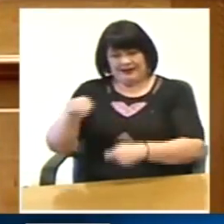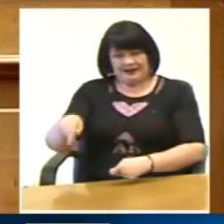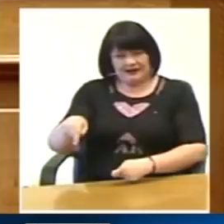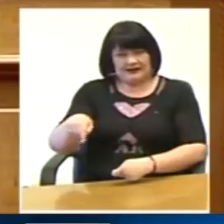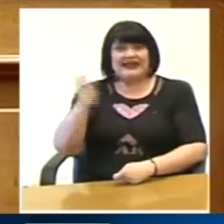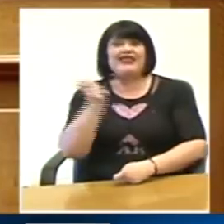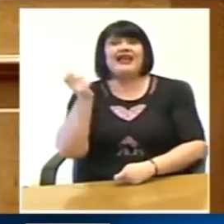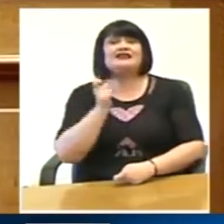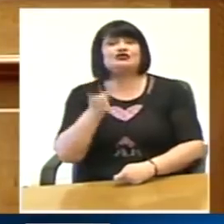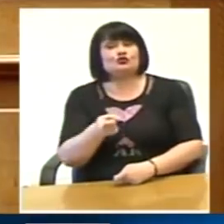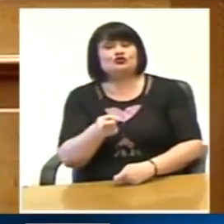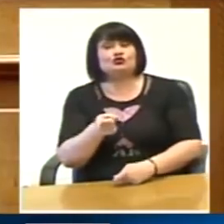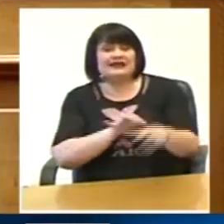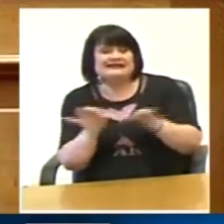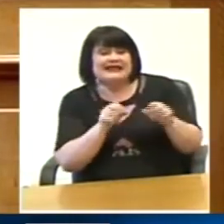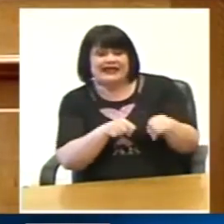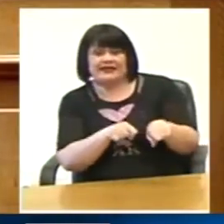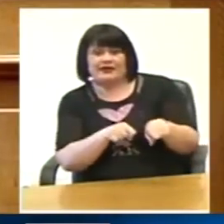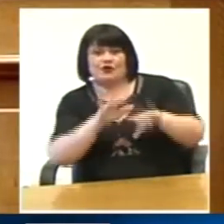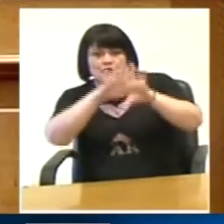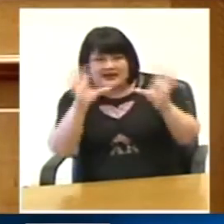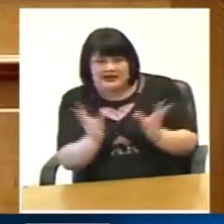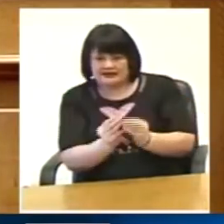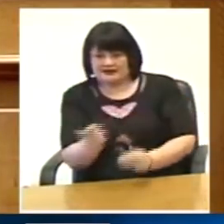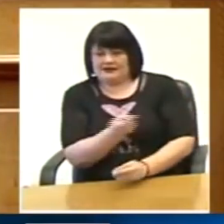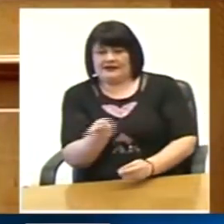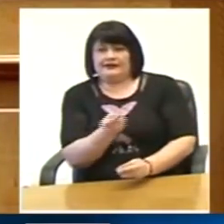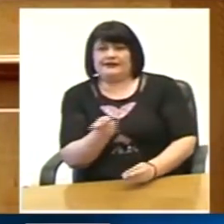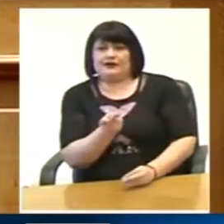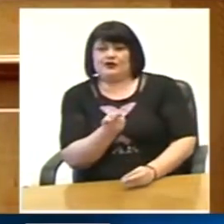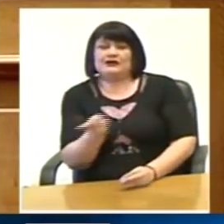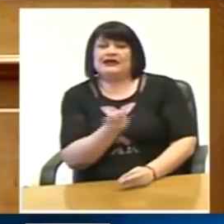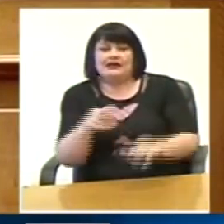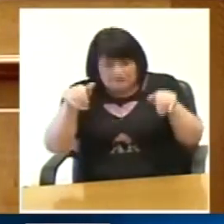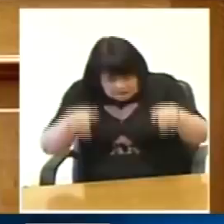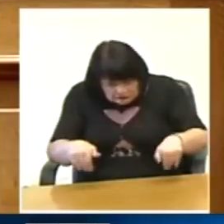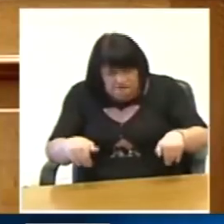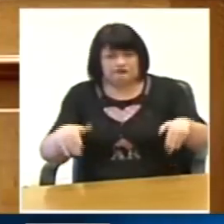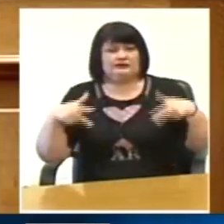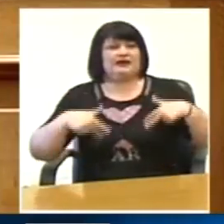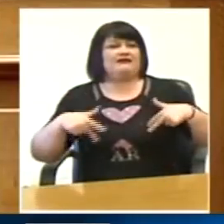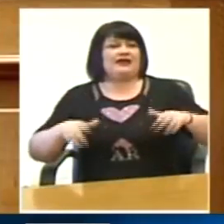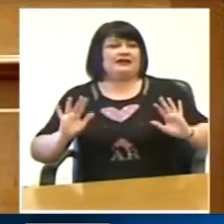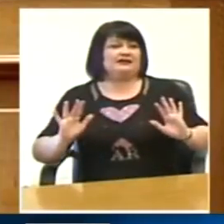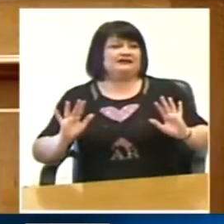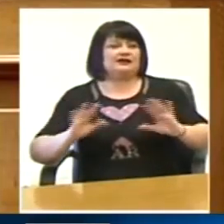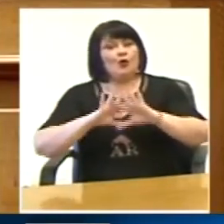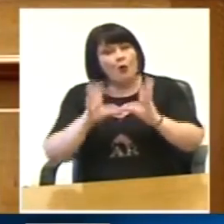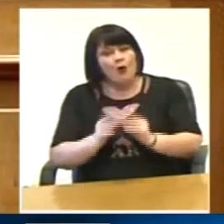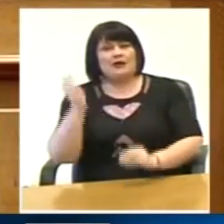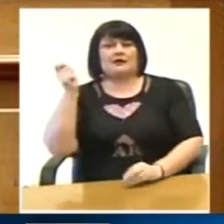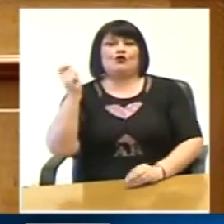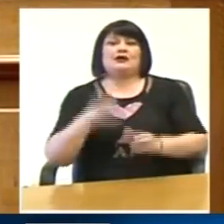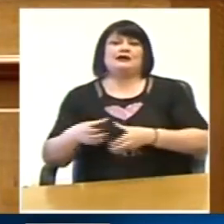δανειστών. Και αυτόν τον ενιαίο σχεδιασμό τον υπηρετούν πιστά όλες οι κυβερνήσεις. Και όλα τα κόμματα,